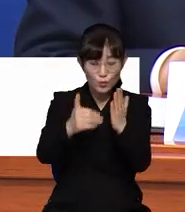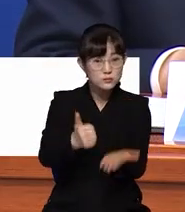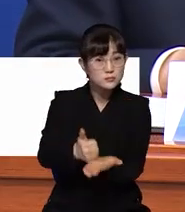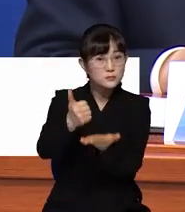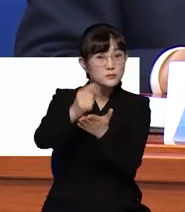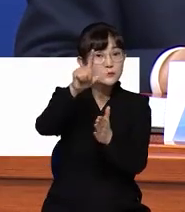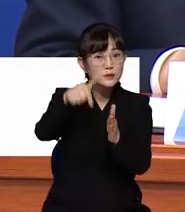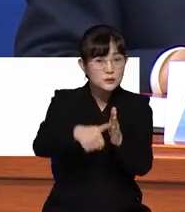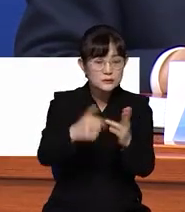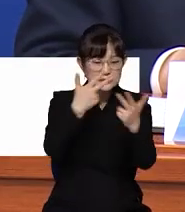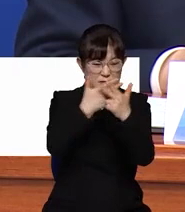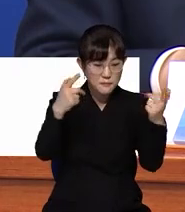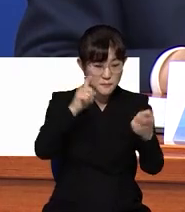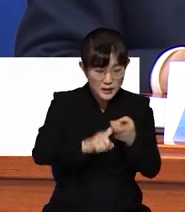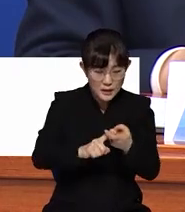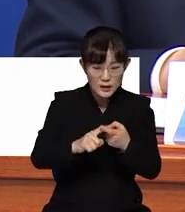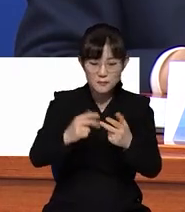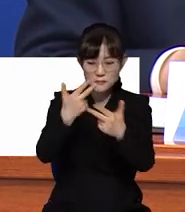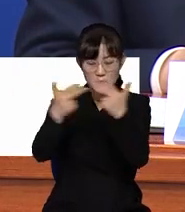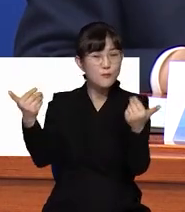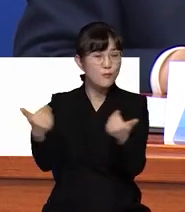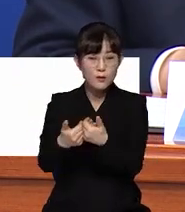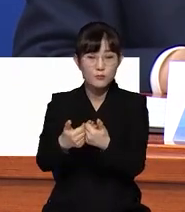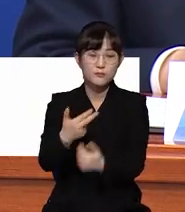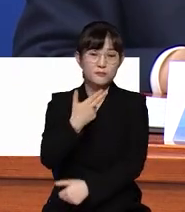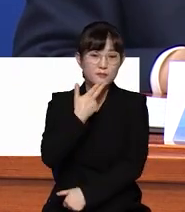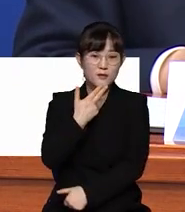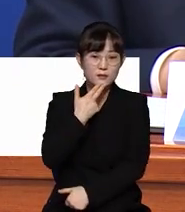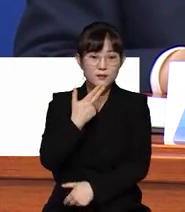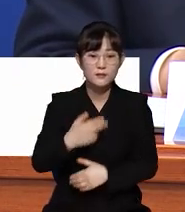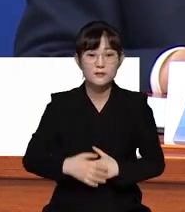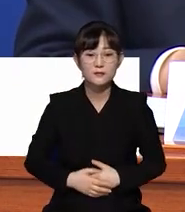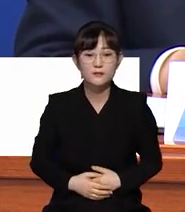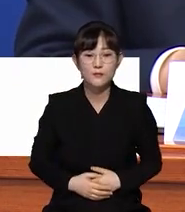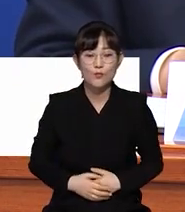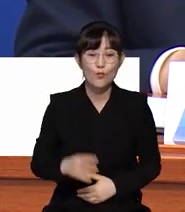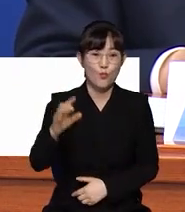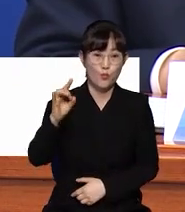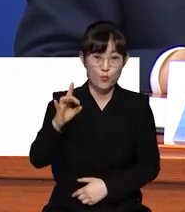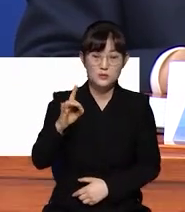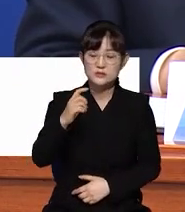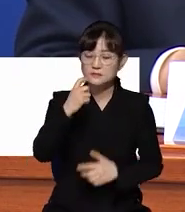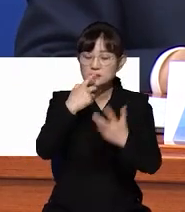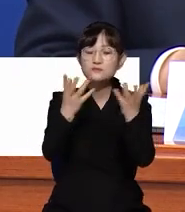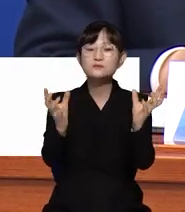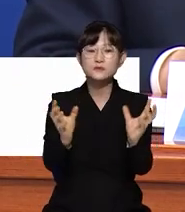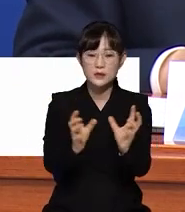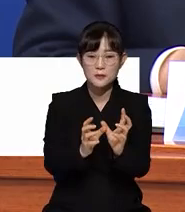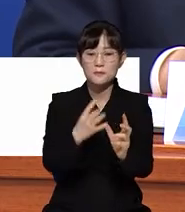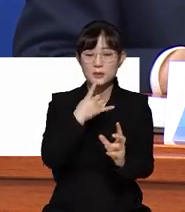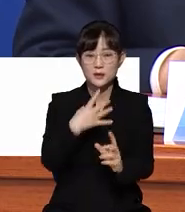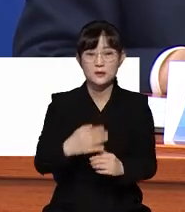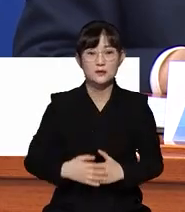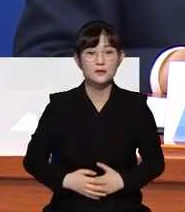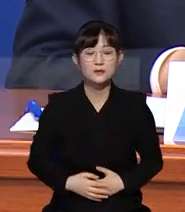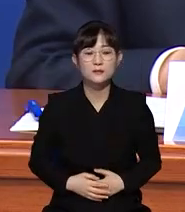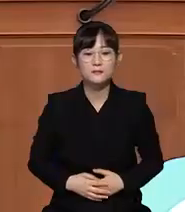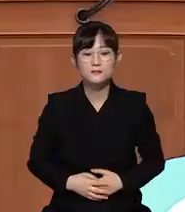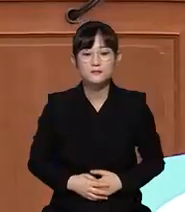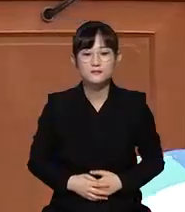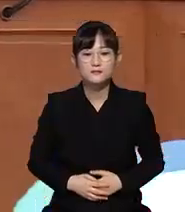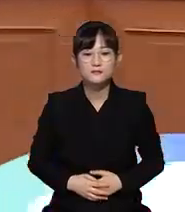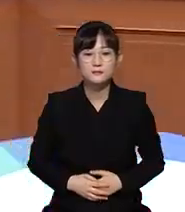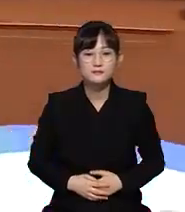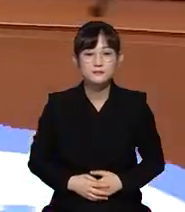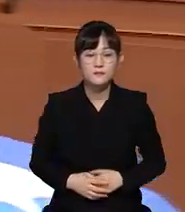없고 비명도 없고 반 명도 없습니다 오직 더불어 민주 개만이 있을뿐입니다